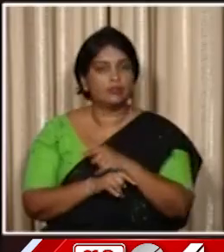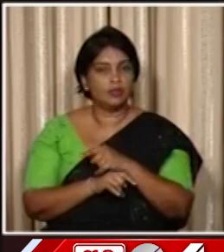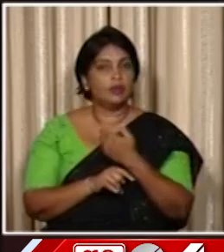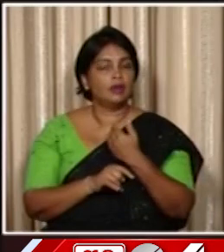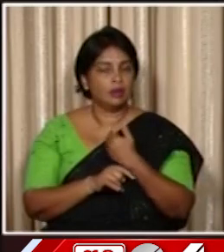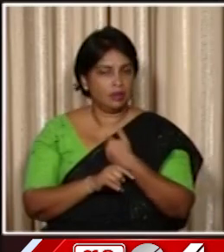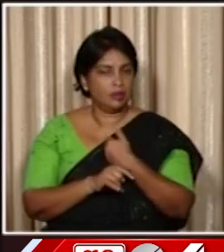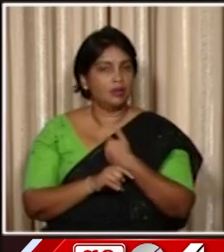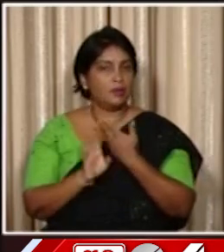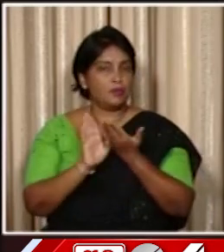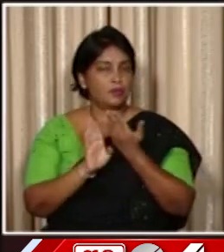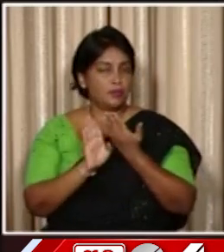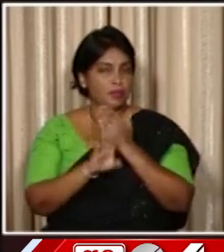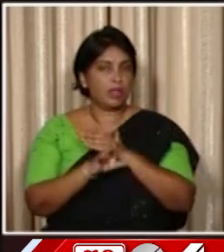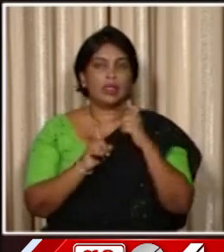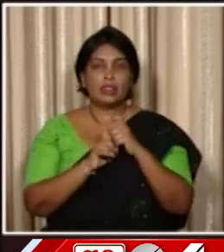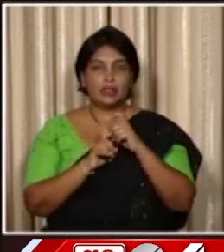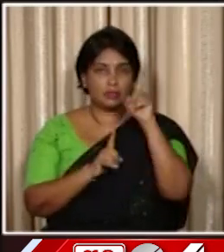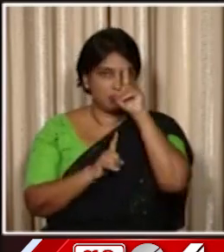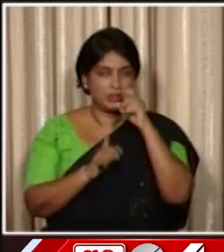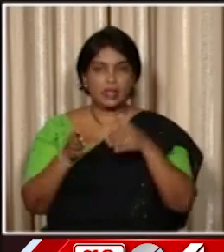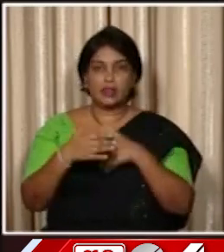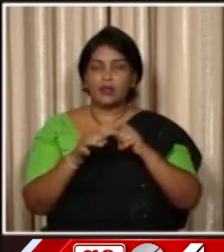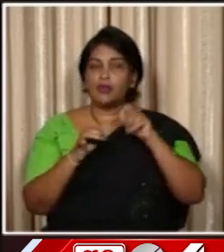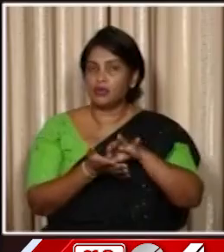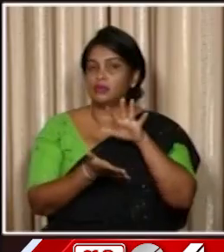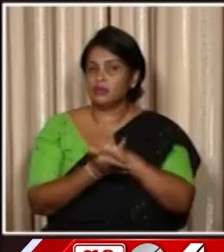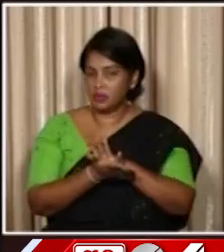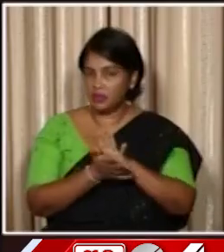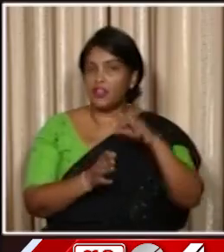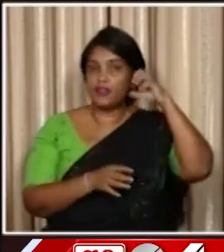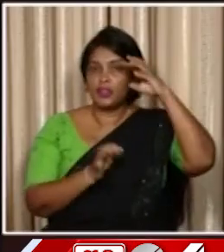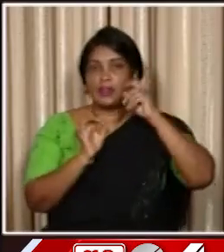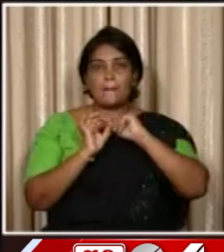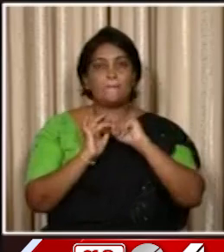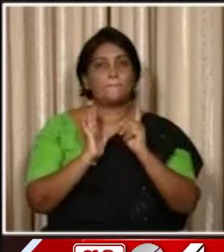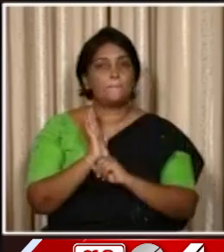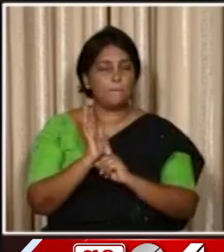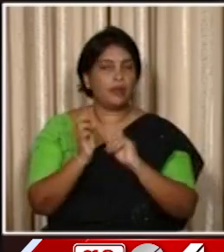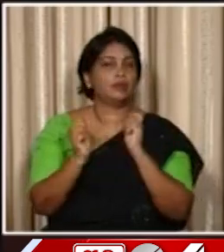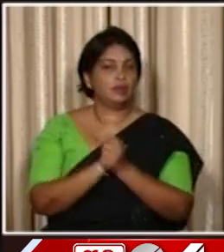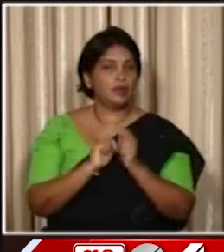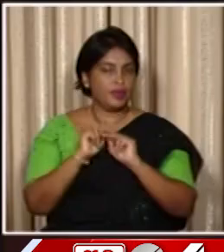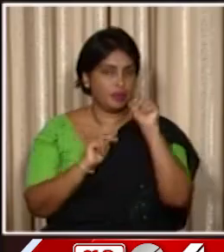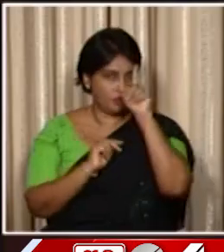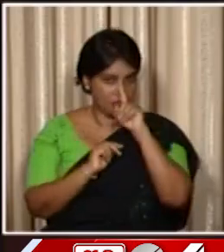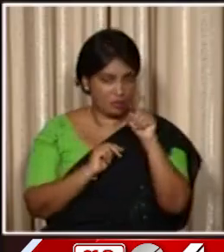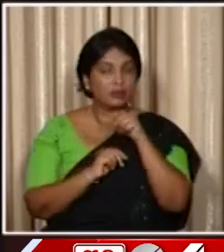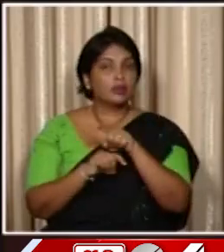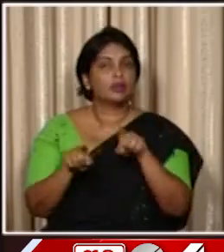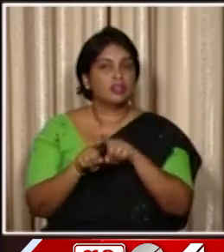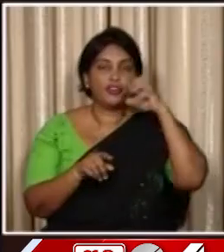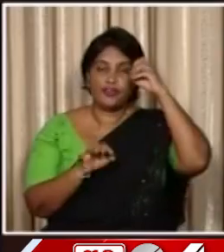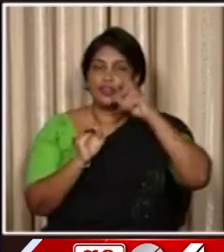අපි පසුගිය දෙසැම්බර් මාසයේ කැබිනට් මණ්ඩලයේ තීරණයක් ගත්තා විදුලි බිල සංශෝධනය කළ යුතුයි කියලා පෙබරවාරි මාසයේ ඒ අනුව විදුලි